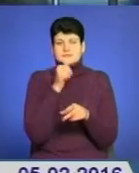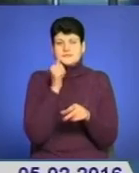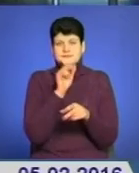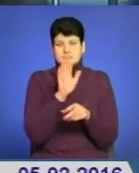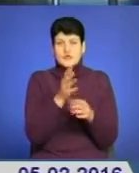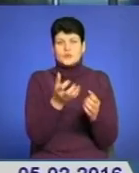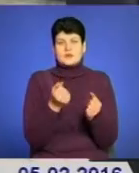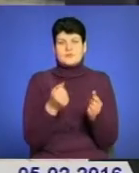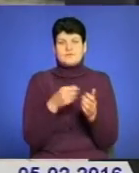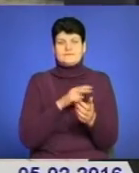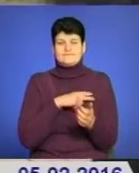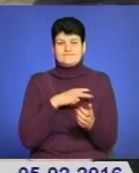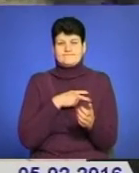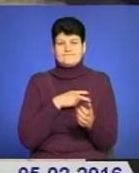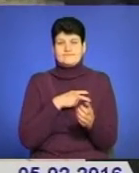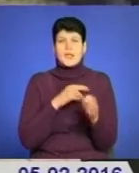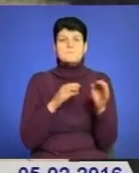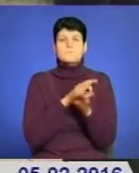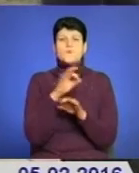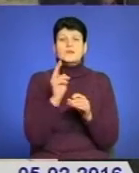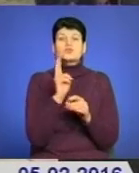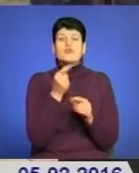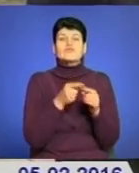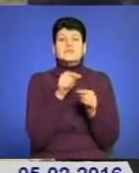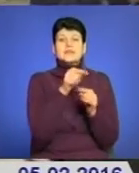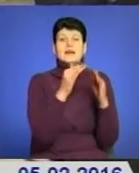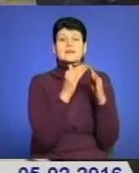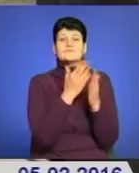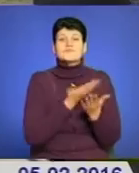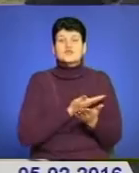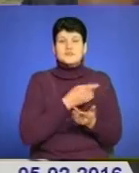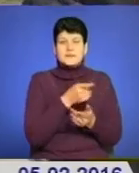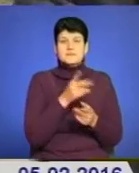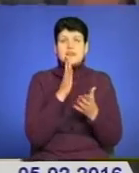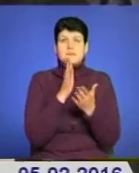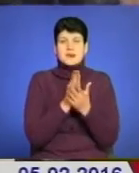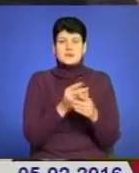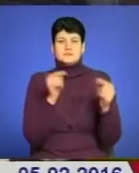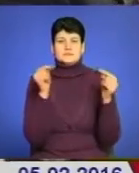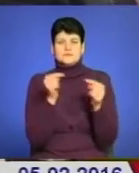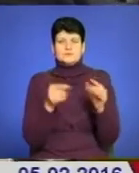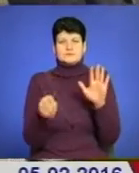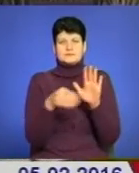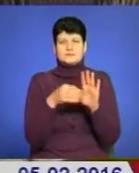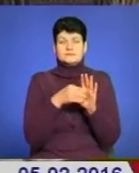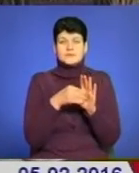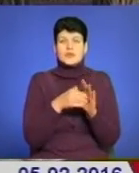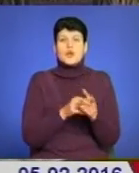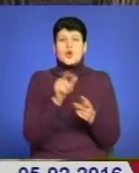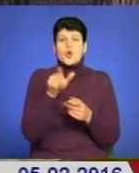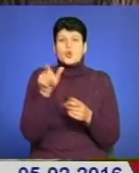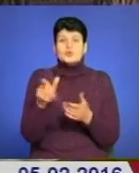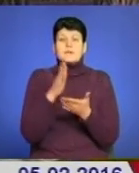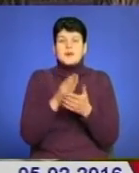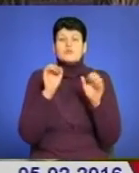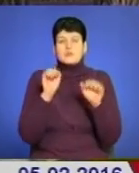отримають винагороду. Проект «Хто в цій хатинці живе» має антикорупційну складову, кажуть активісти. Адже люди мають